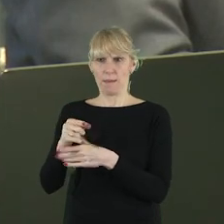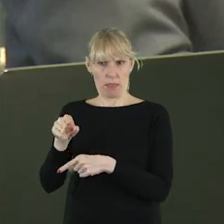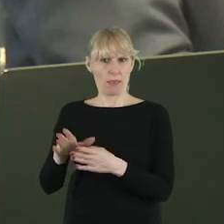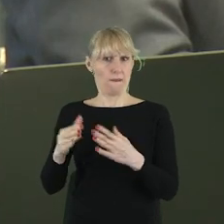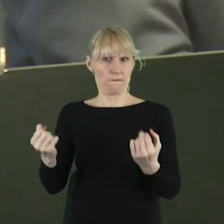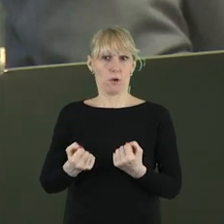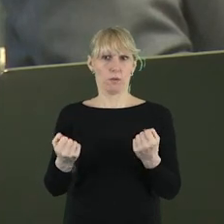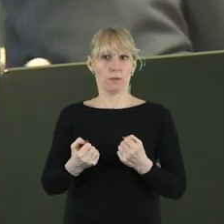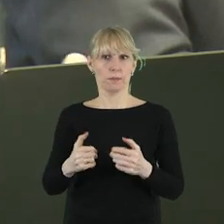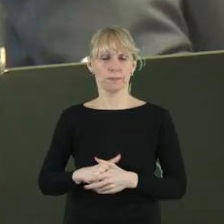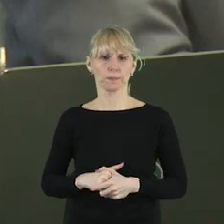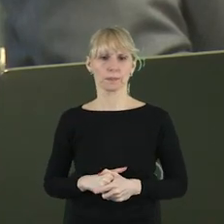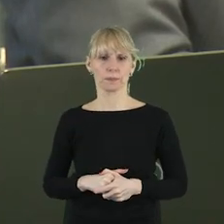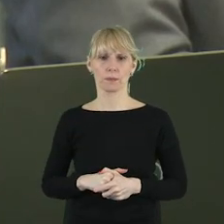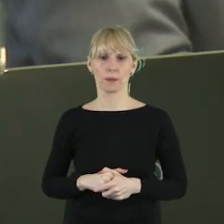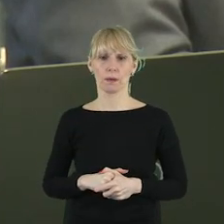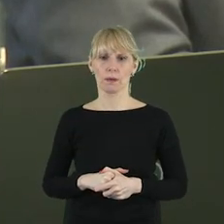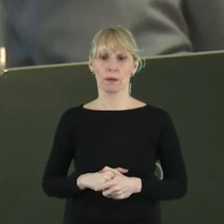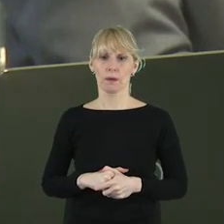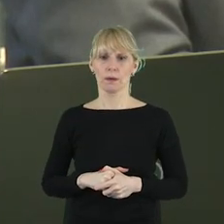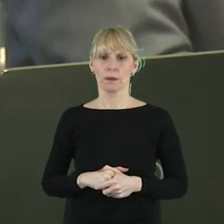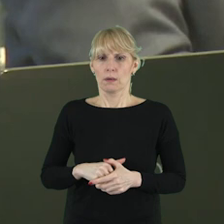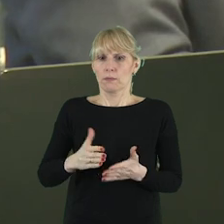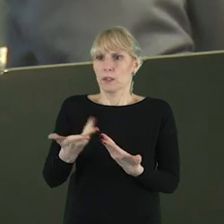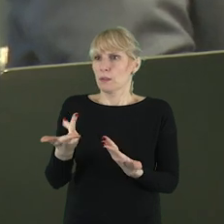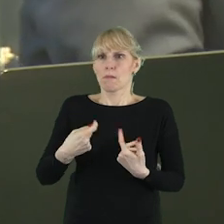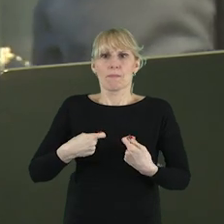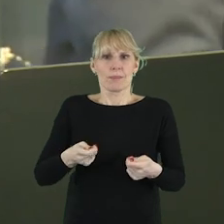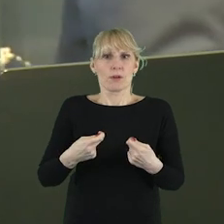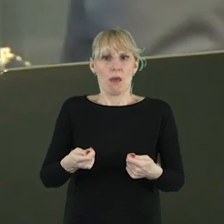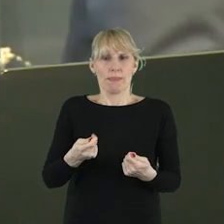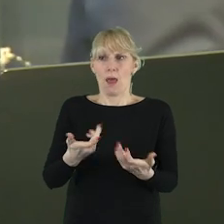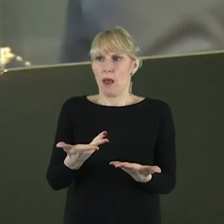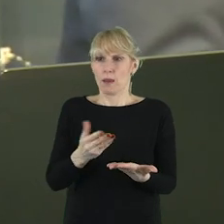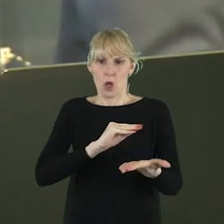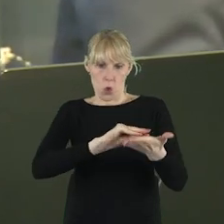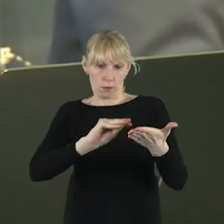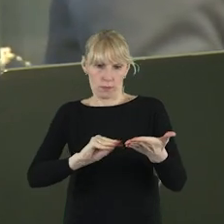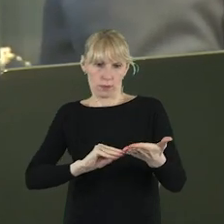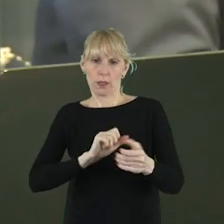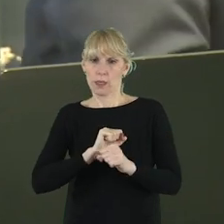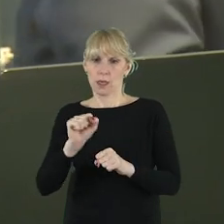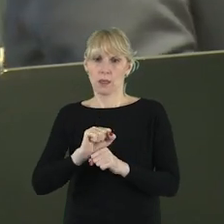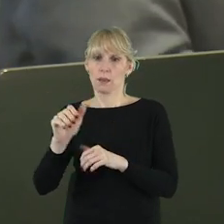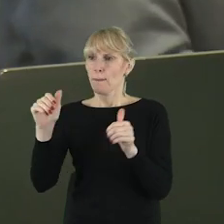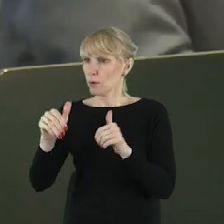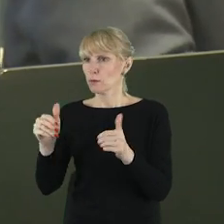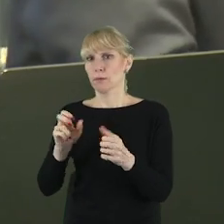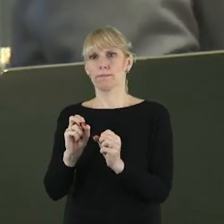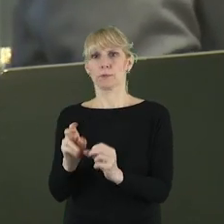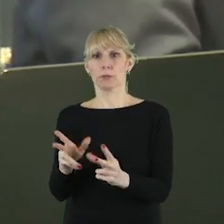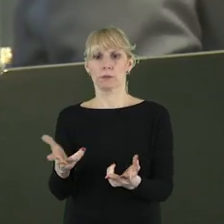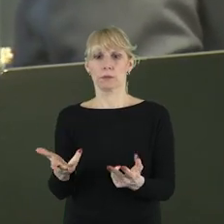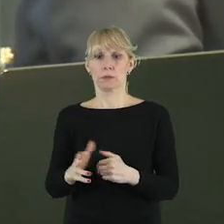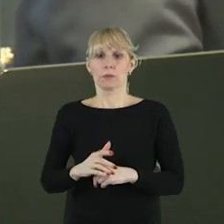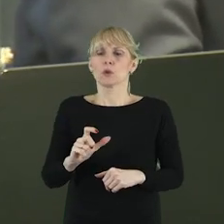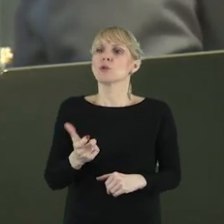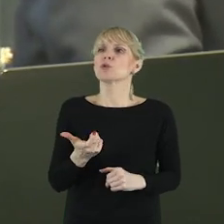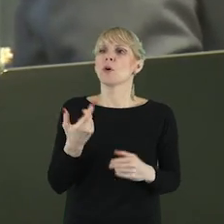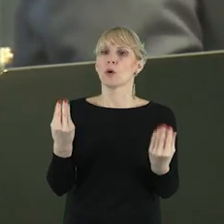jest. Możliwość jest. To co mam zrobić jeszcze? Ma pani jakiś